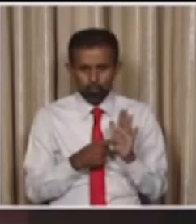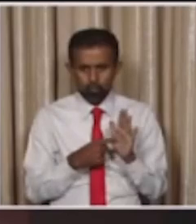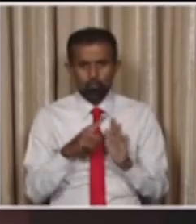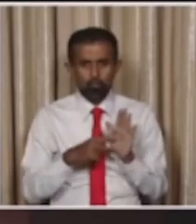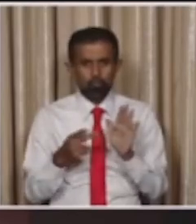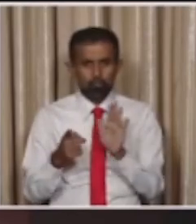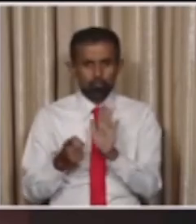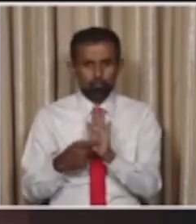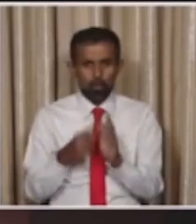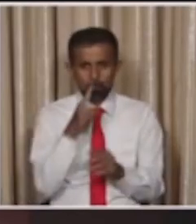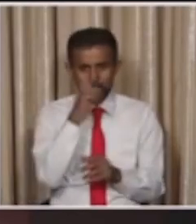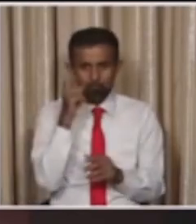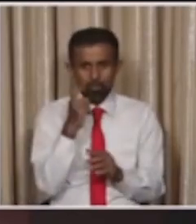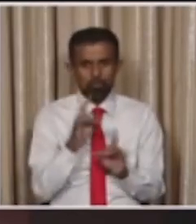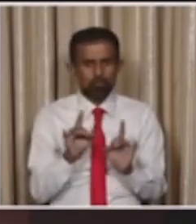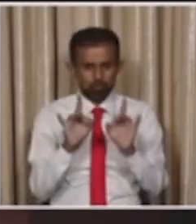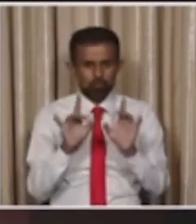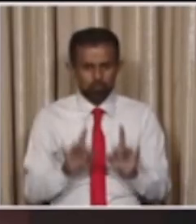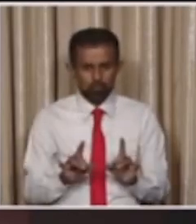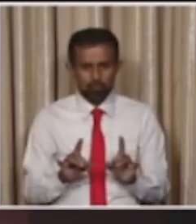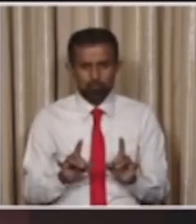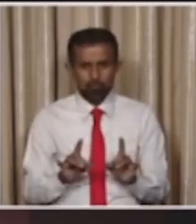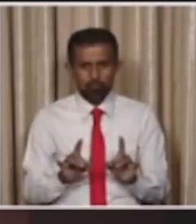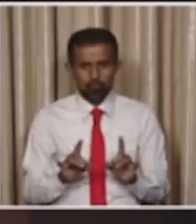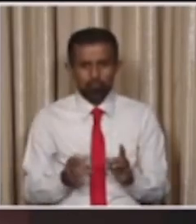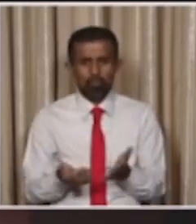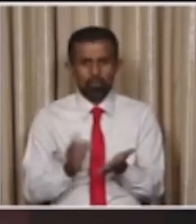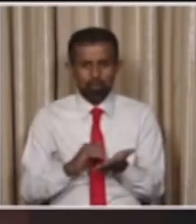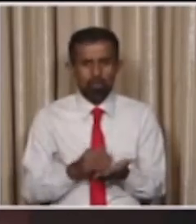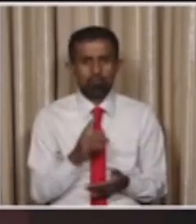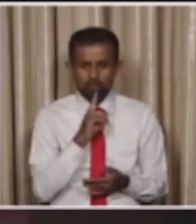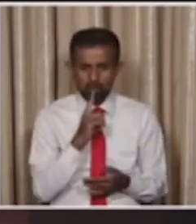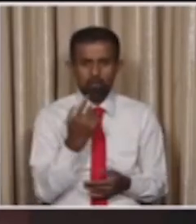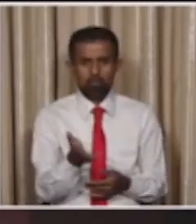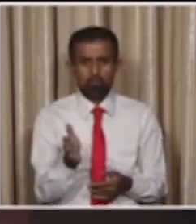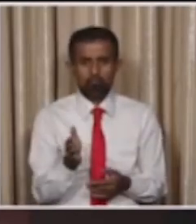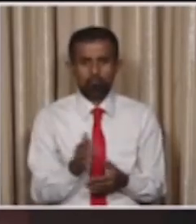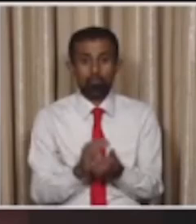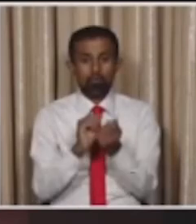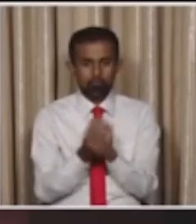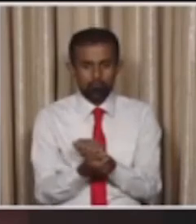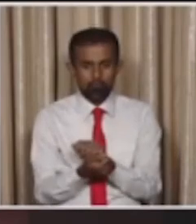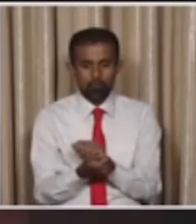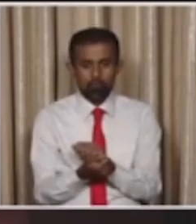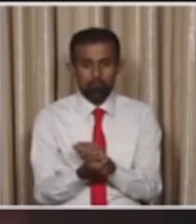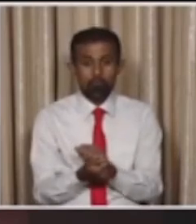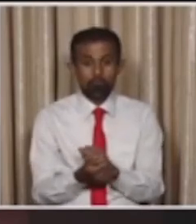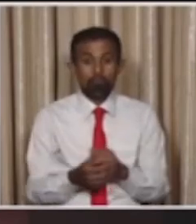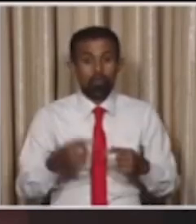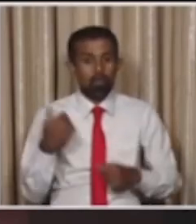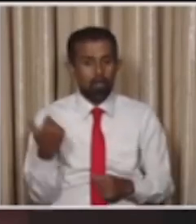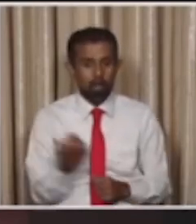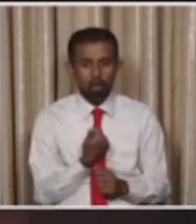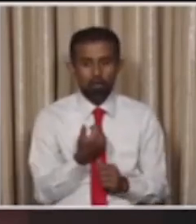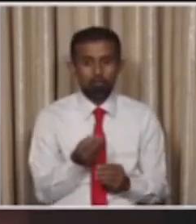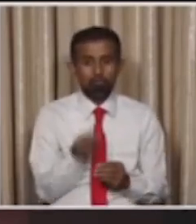කරපු චක්‍රලේඛය තමයි තවමත් ක්‍රියාත්මක වෙන්නේ. මං ඒක ගැන පුන පුනා මේ සභාවේ කතා කරා. ඒක වෙනස් කරලා ඒ සංශෝධිත